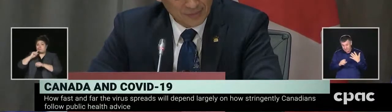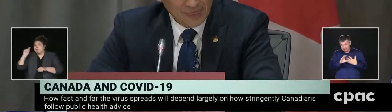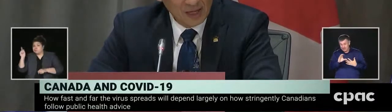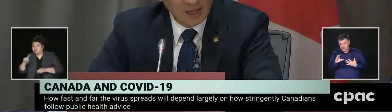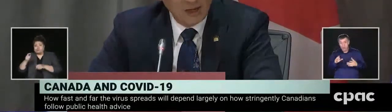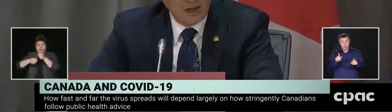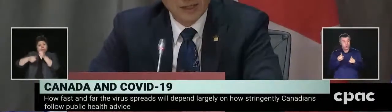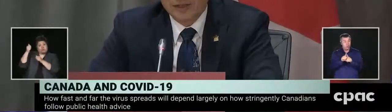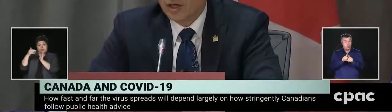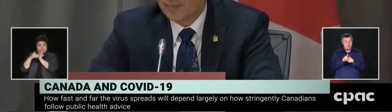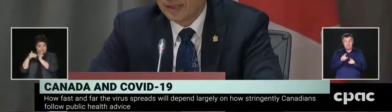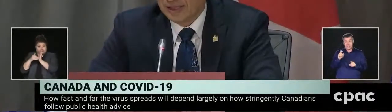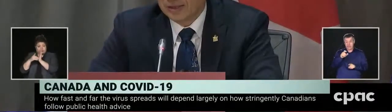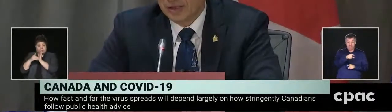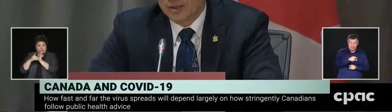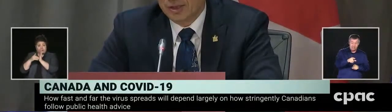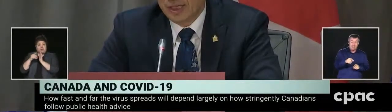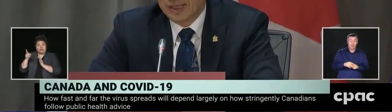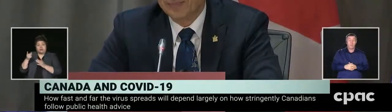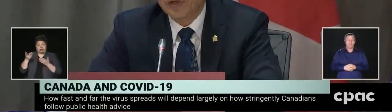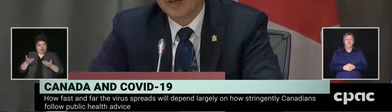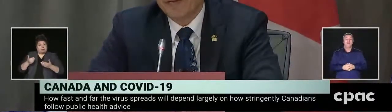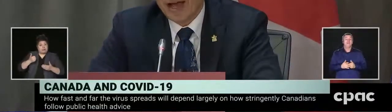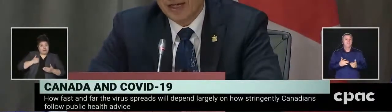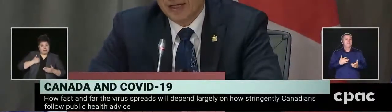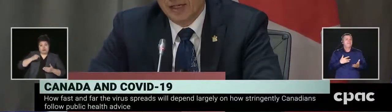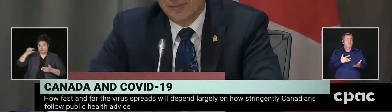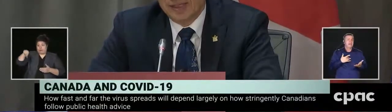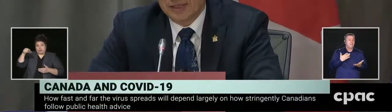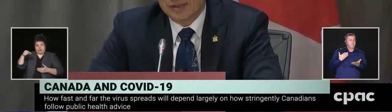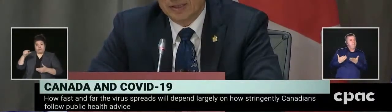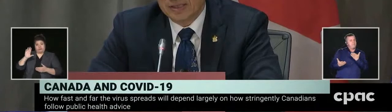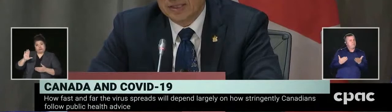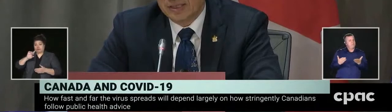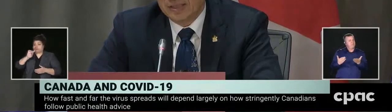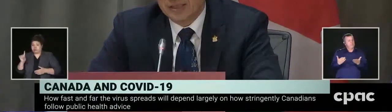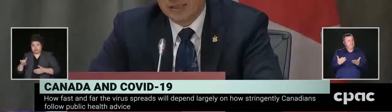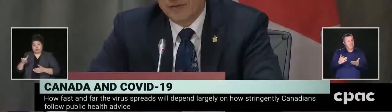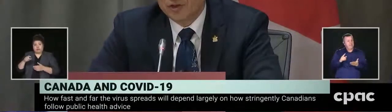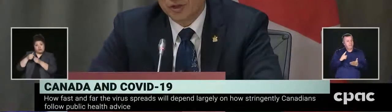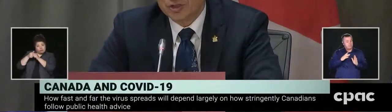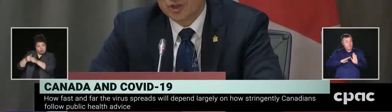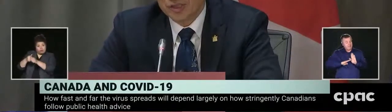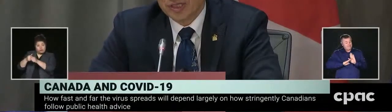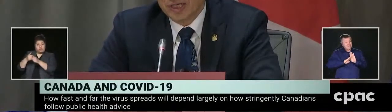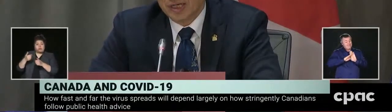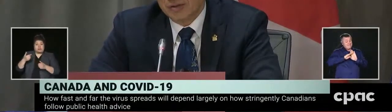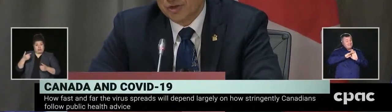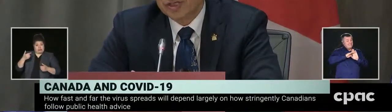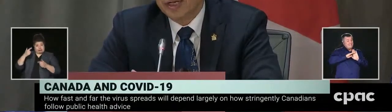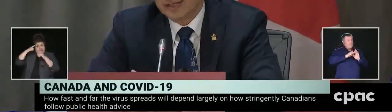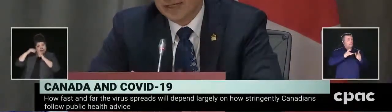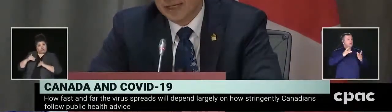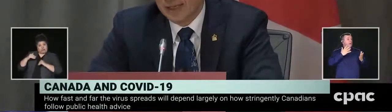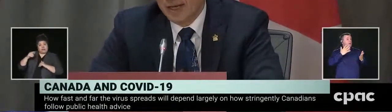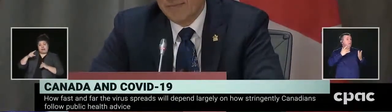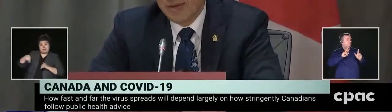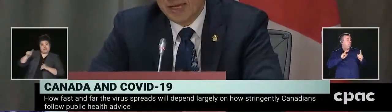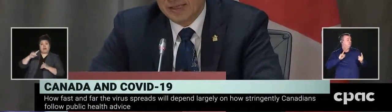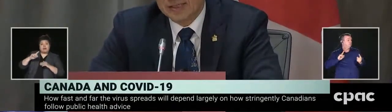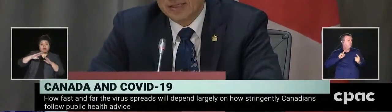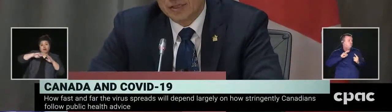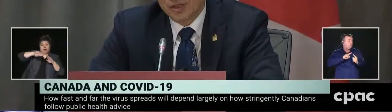Québec. On attend peut-être que la première vague, peut-être que ça va durer jusqu'à